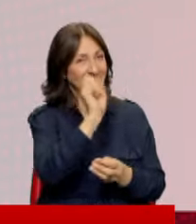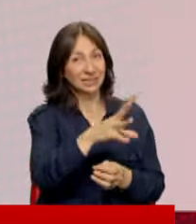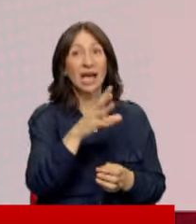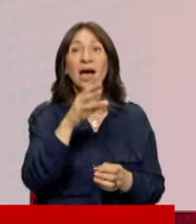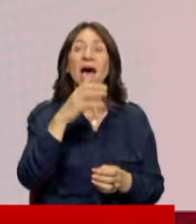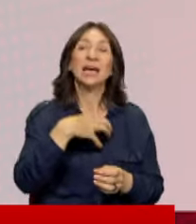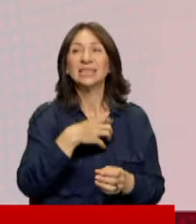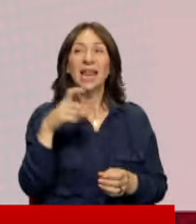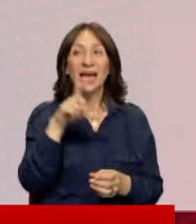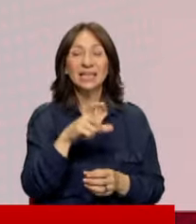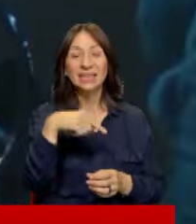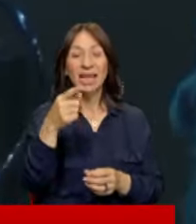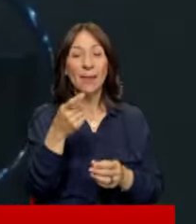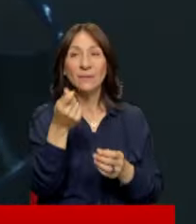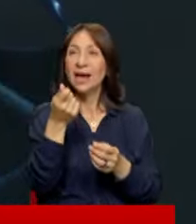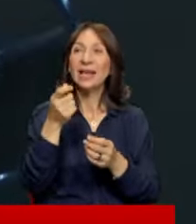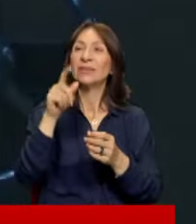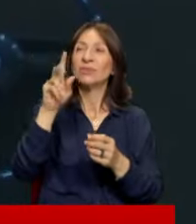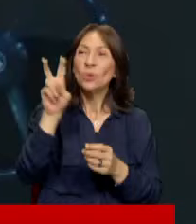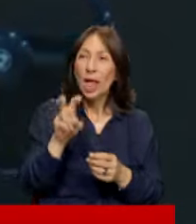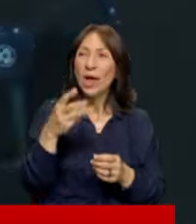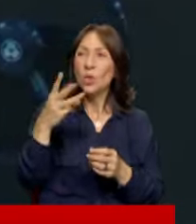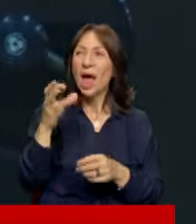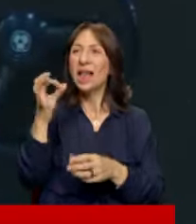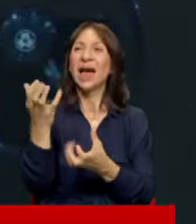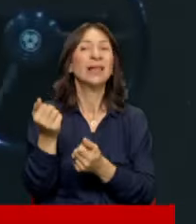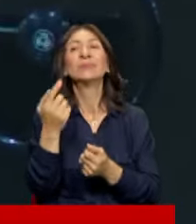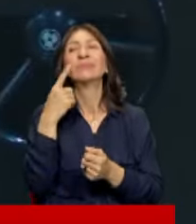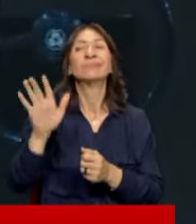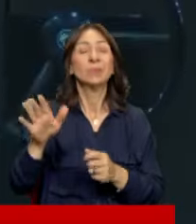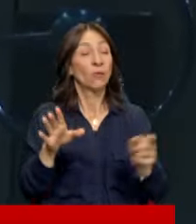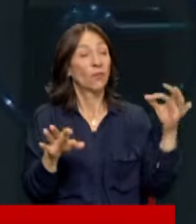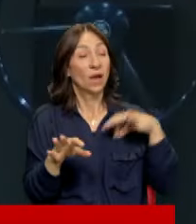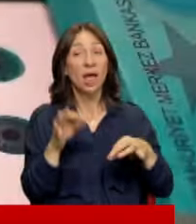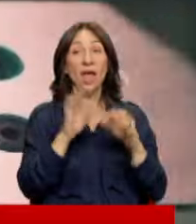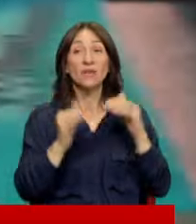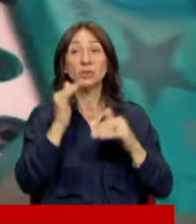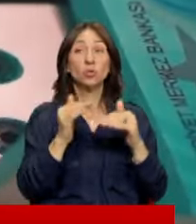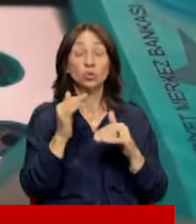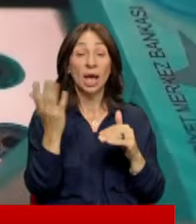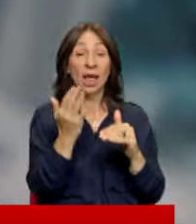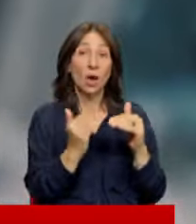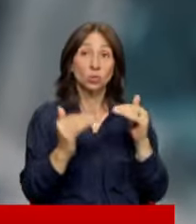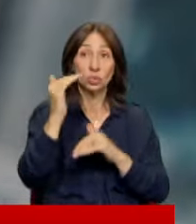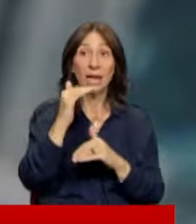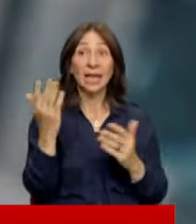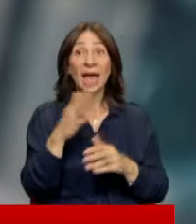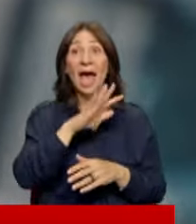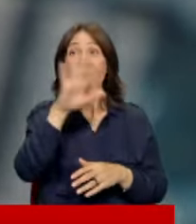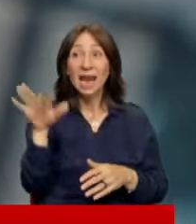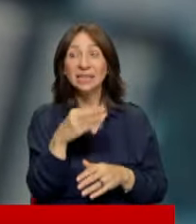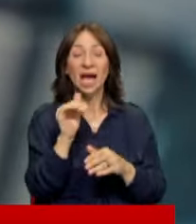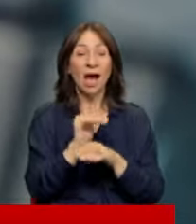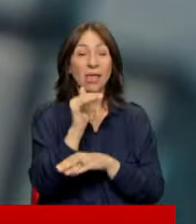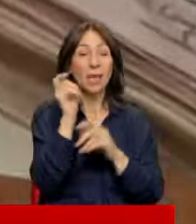yapan Haziran ayında diğer yatırım araçlarına göre karlı çıktı. Enflasyonsa hala faizin çok üstünde. Yani aslında herkes